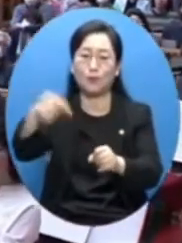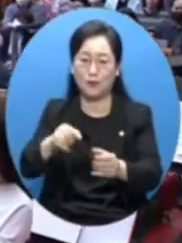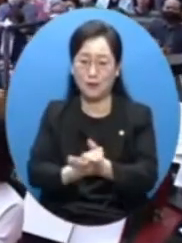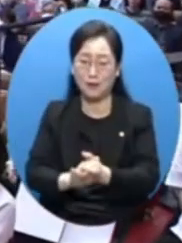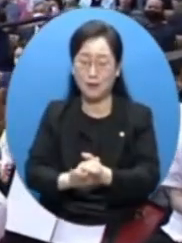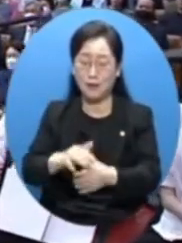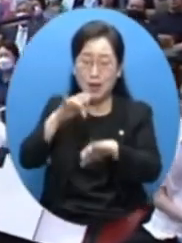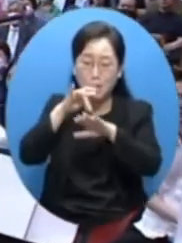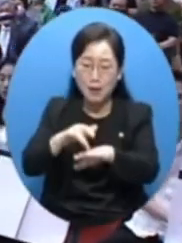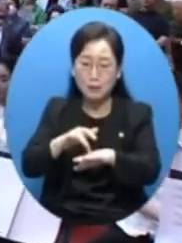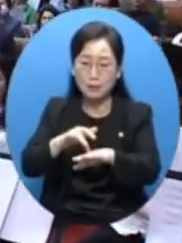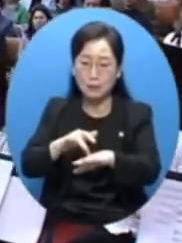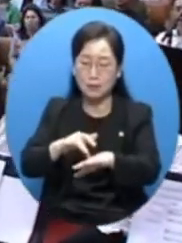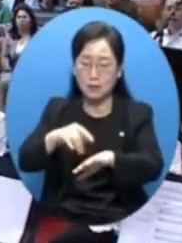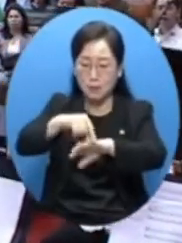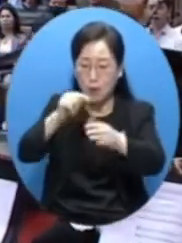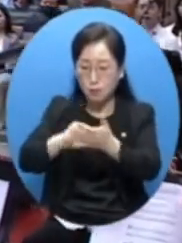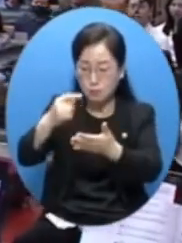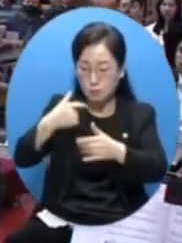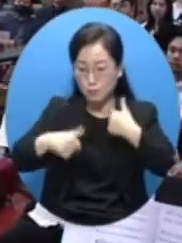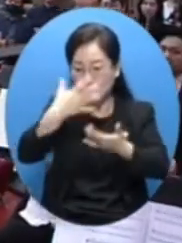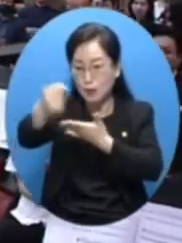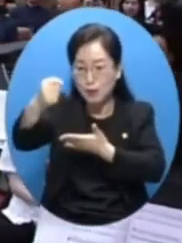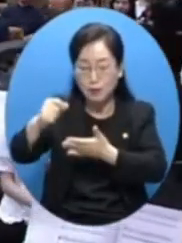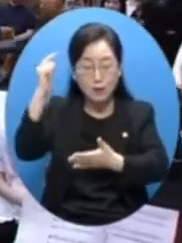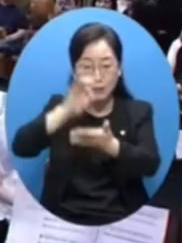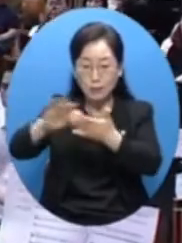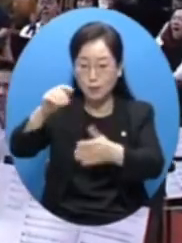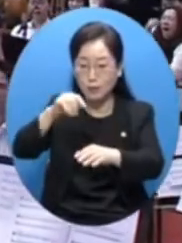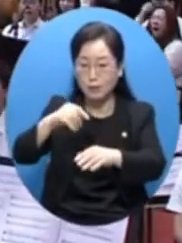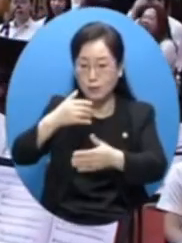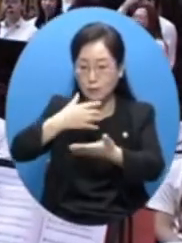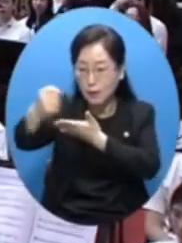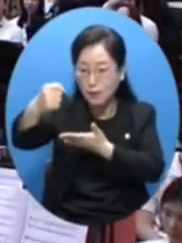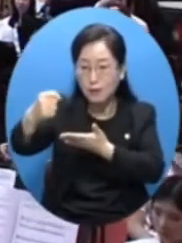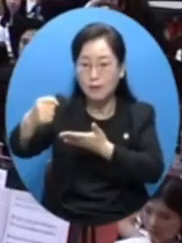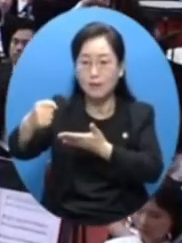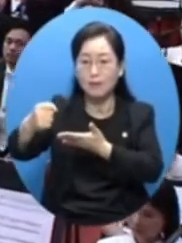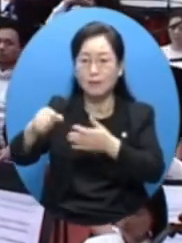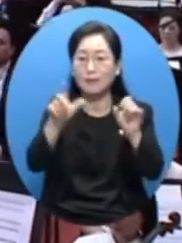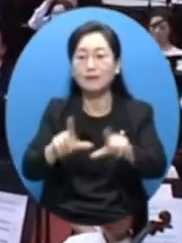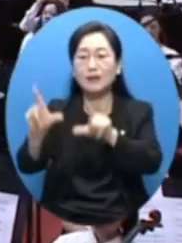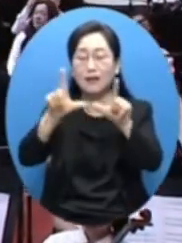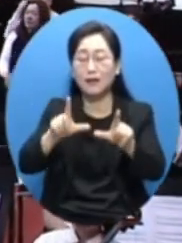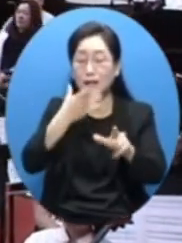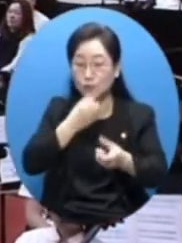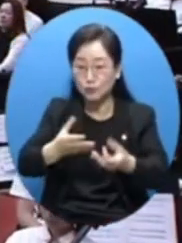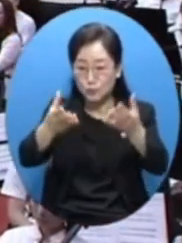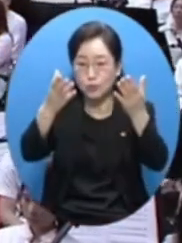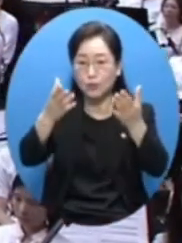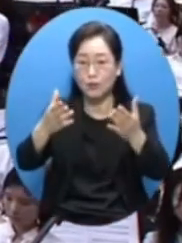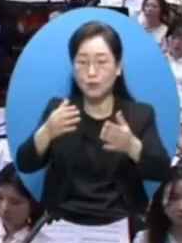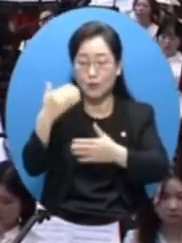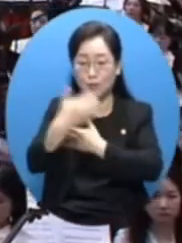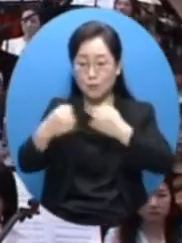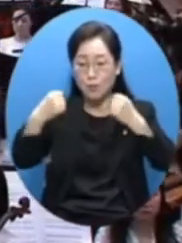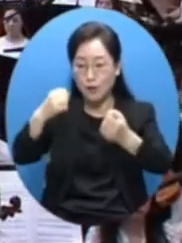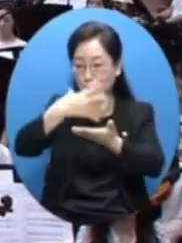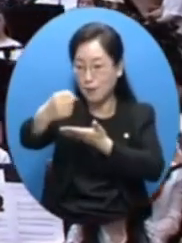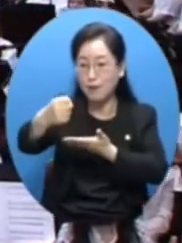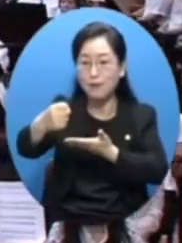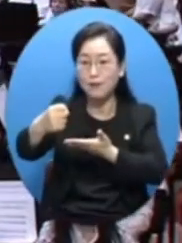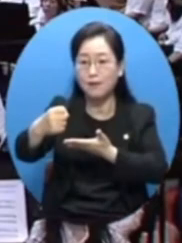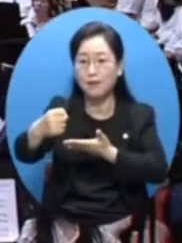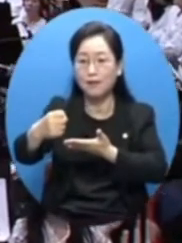마귀에게 우리의 마음의 기쁨을 빼앗겼습니다. 평안함을 빼앗겼습니다. 우리의 삶의 축복과 건강을 빼앗겼습니다.